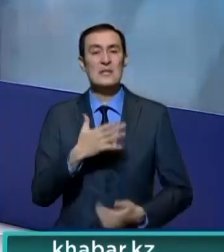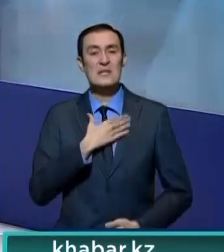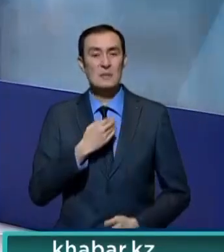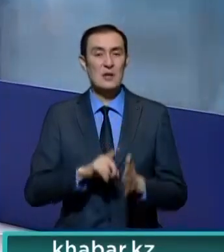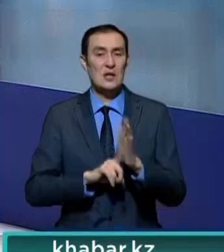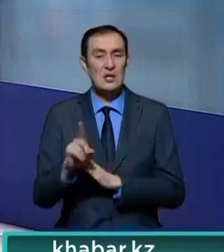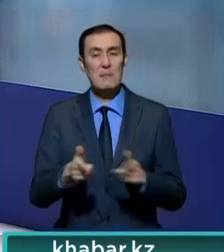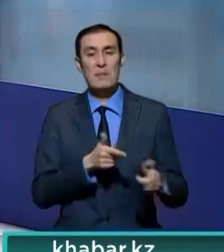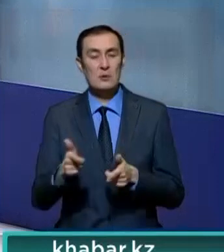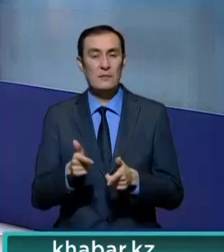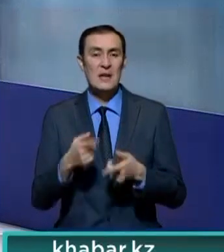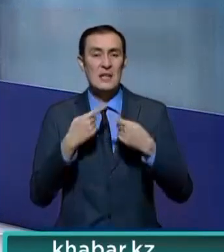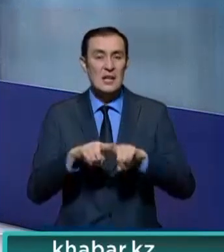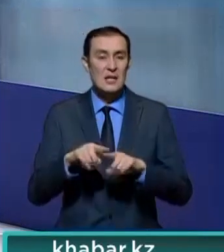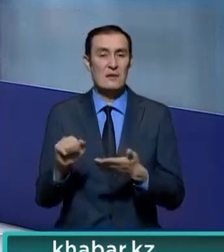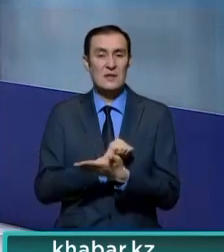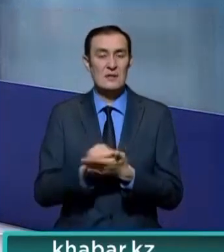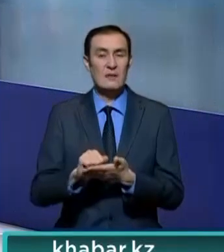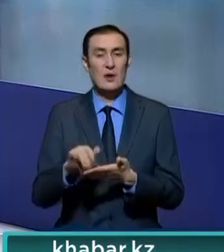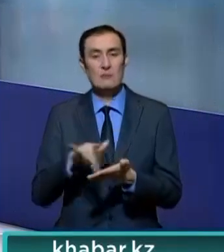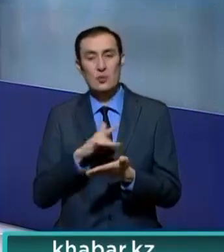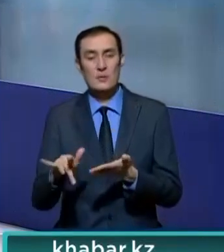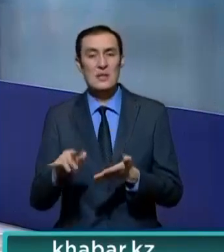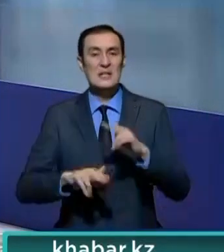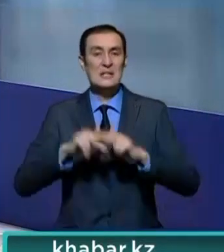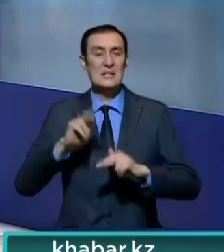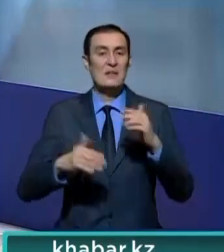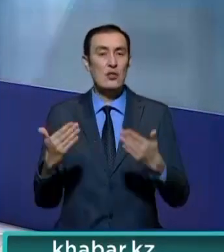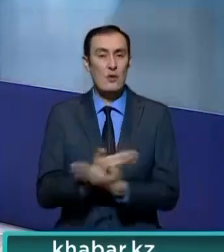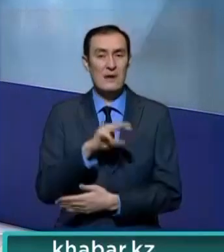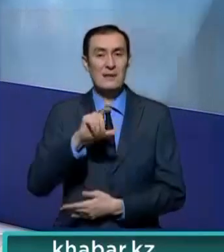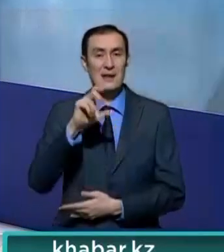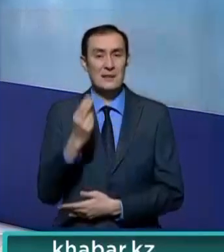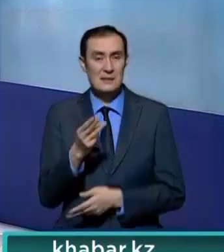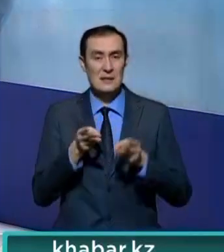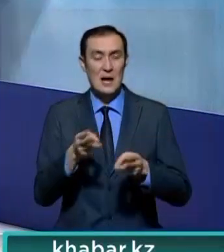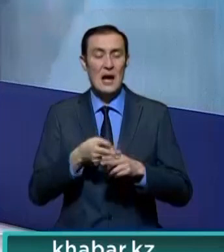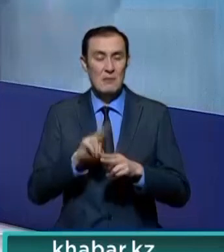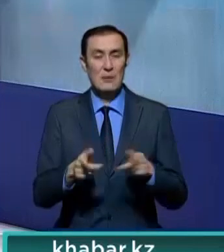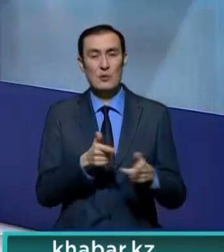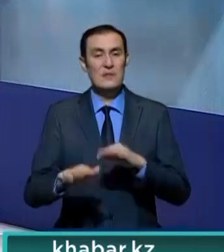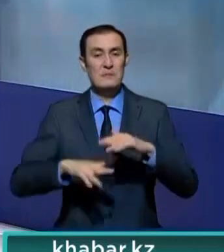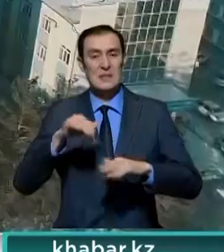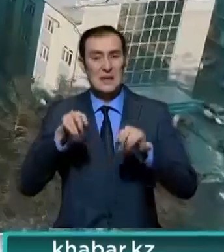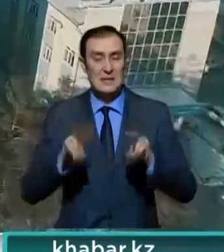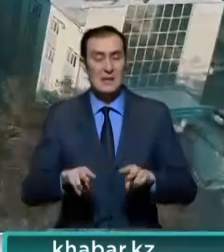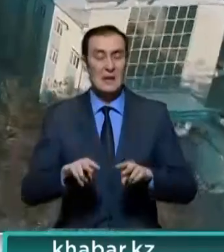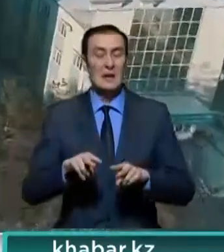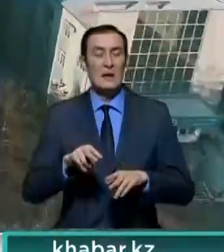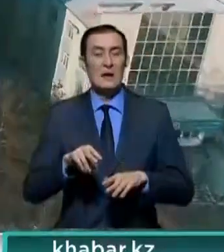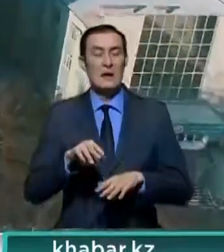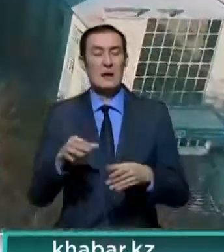приступили к разработке технико-экономического обоснования строительства новой ТЭЦ. Этим занимаются специалисты